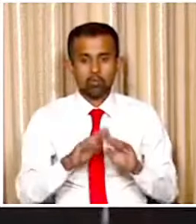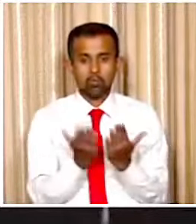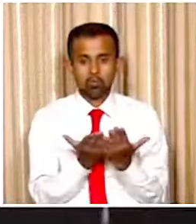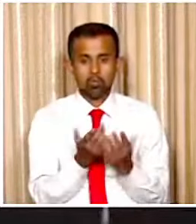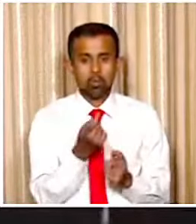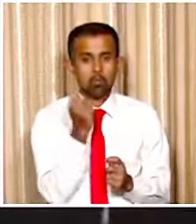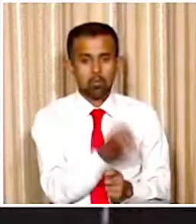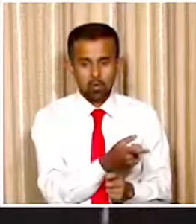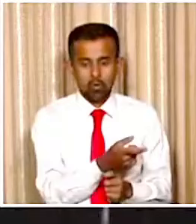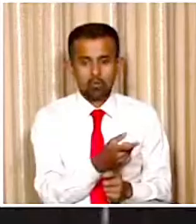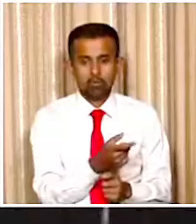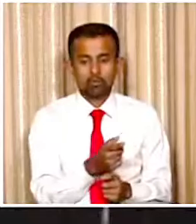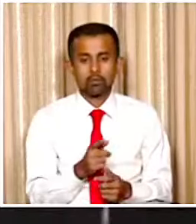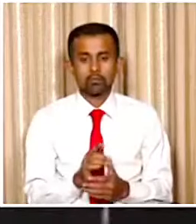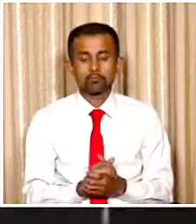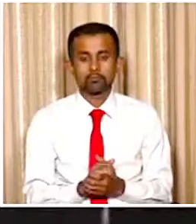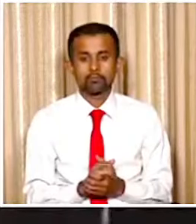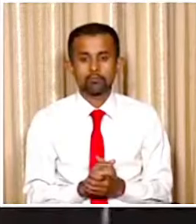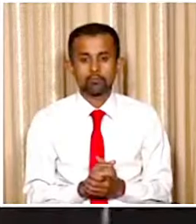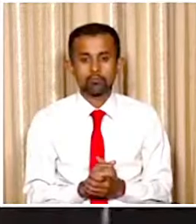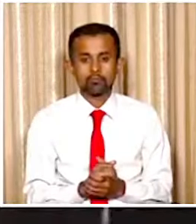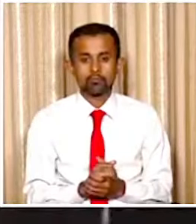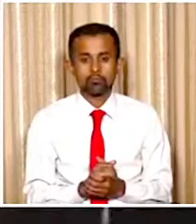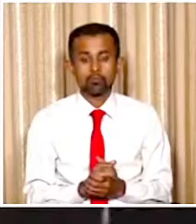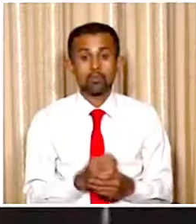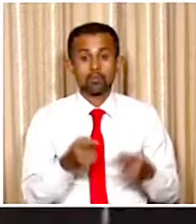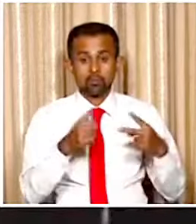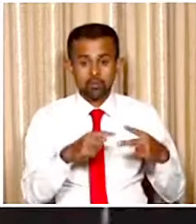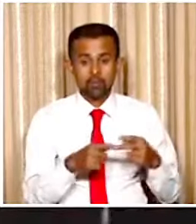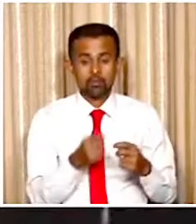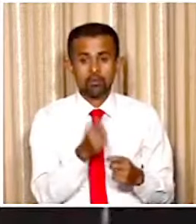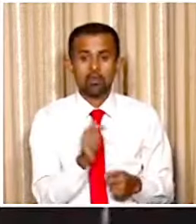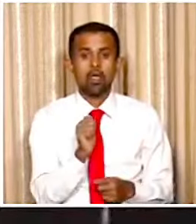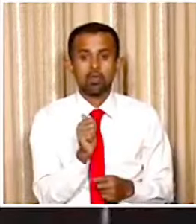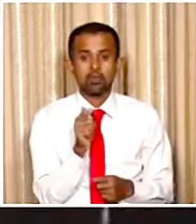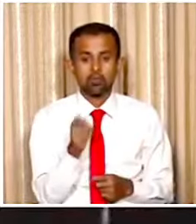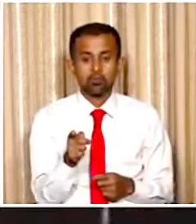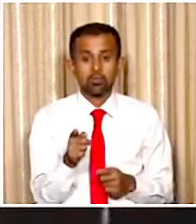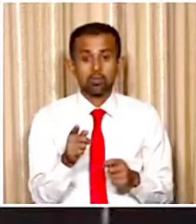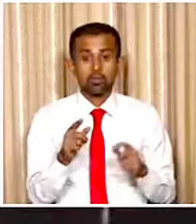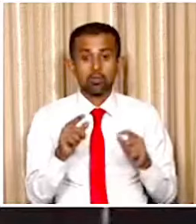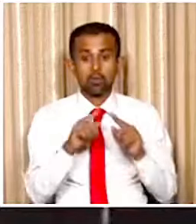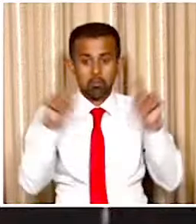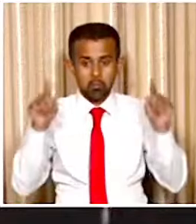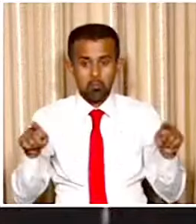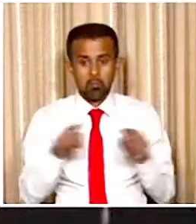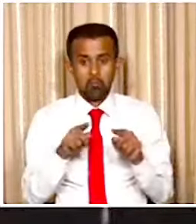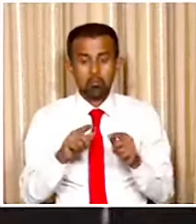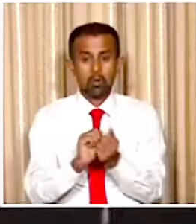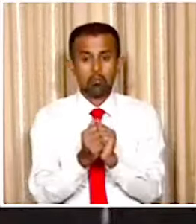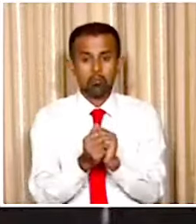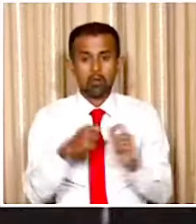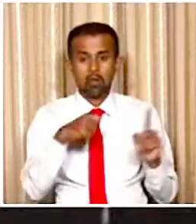මේක දාලා තියෙන්නේ කියලා එක්කෙනෙක් කමෙන්ට් එකක් දානවා. එතකොට ඒකෙම තව එක්කෙනෙක් දානවා ඇයි දැන් මේ පෝස්ට් එක එඩිට් කළේ?